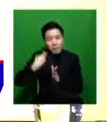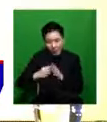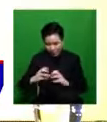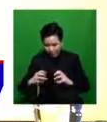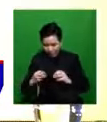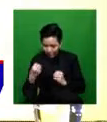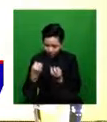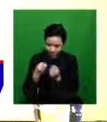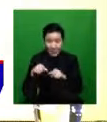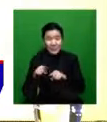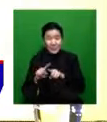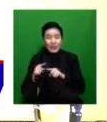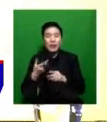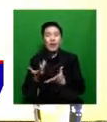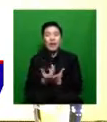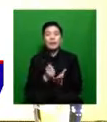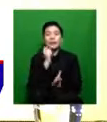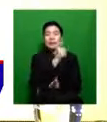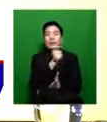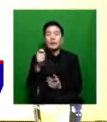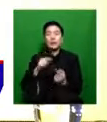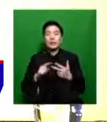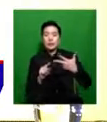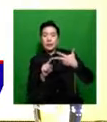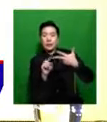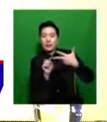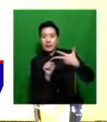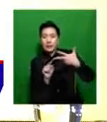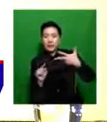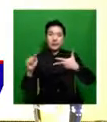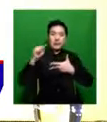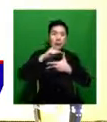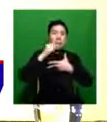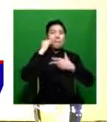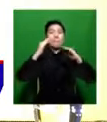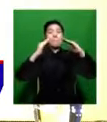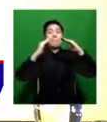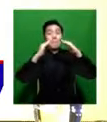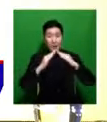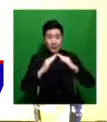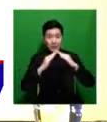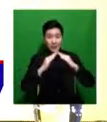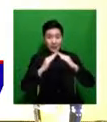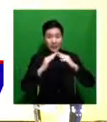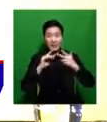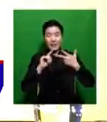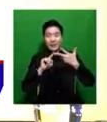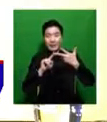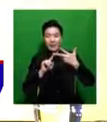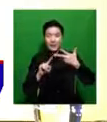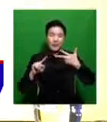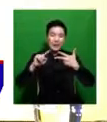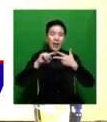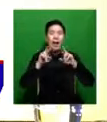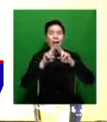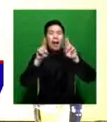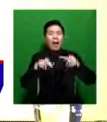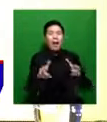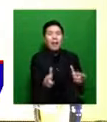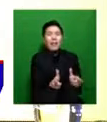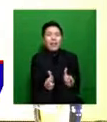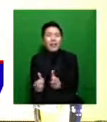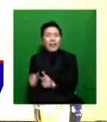คะอันนี้จะให้กับผู้ใช้ไฟฟ้าประเภทที่1คือบ้านที่อยู่อาศัยและประเภทที่2กิจการขนาดเล็กรว